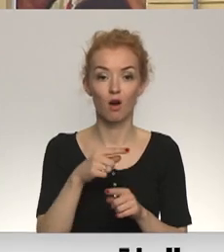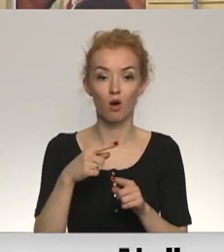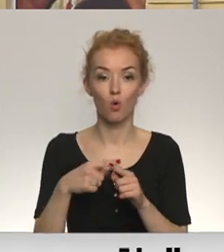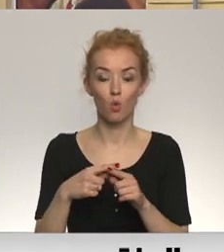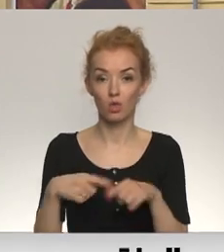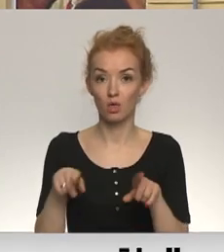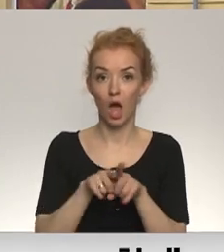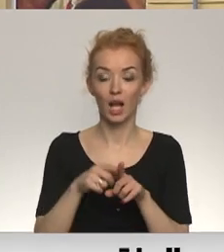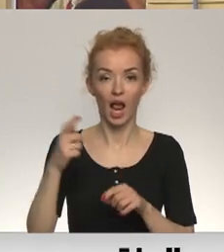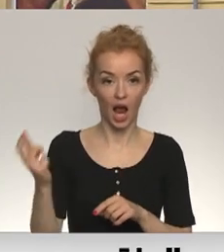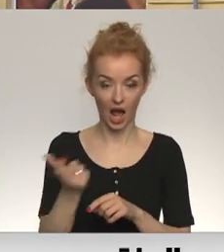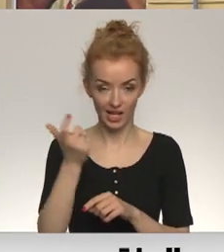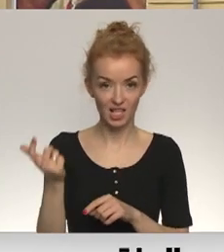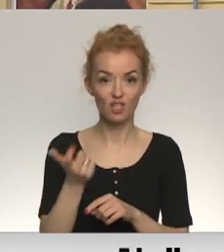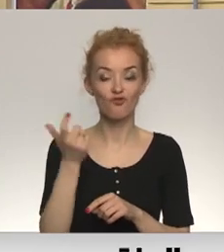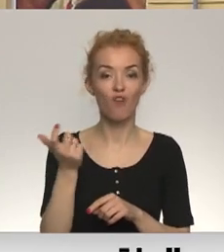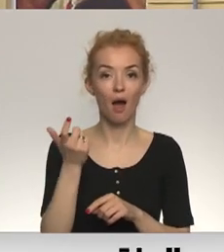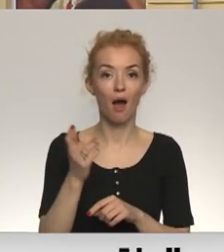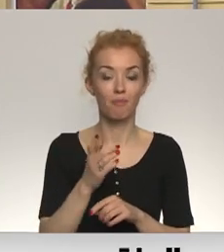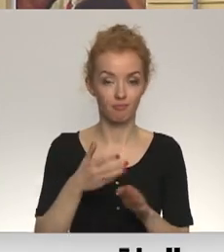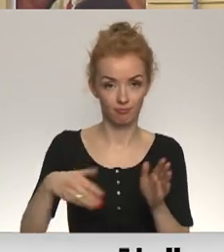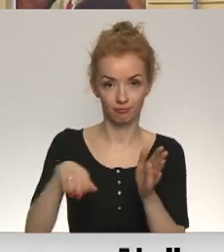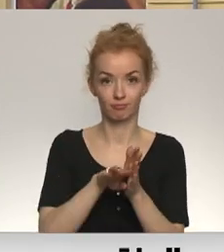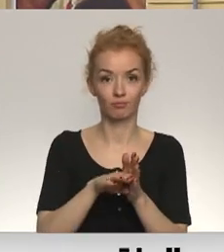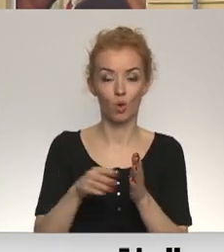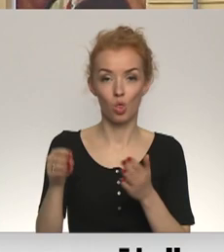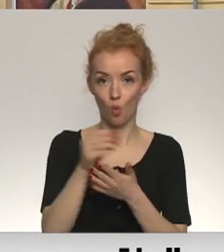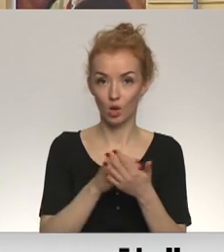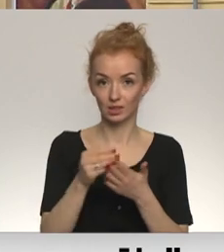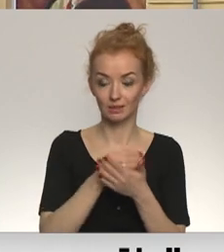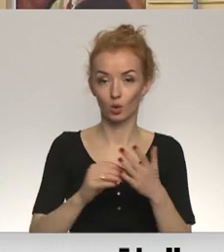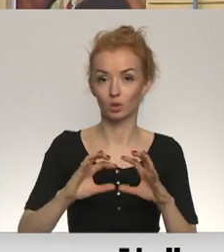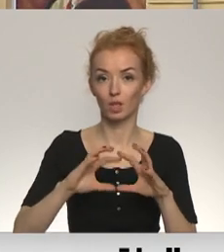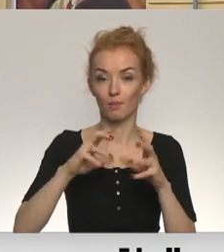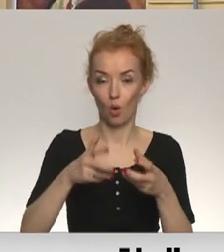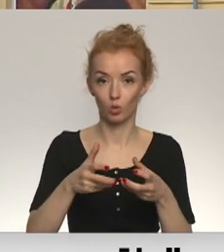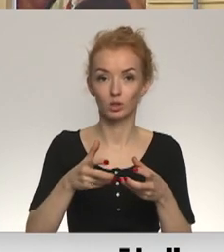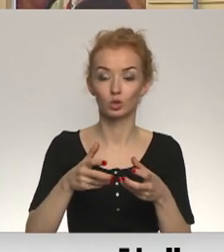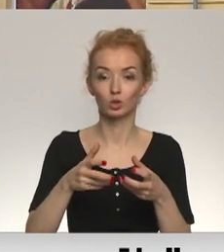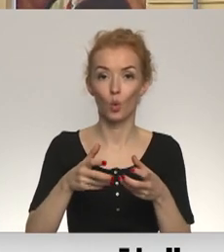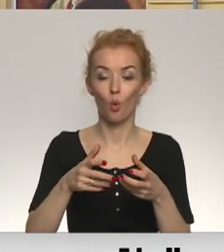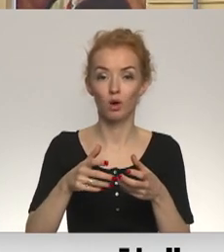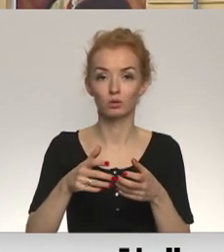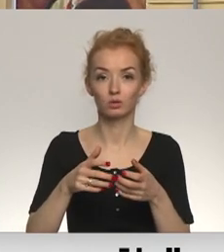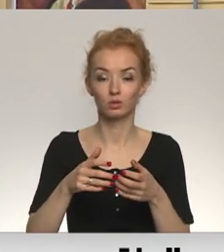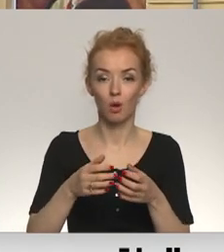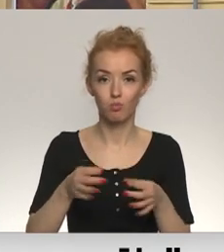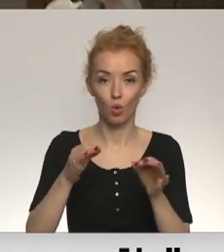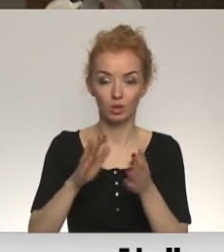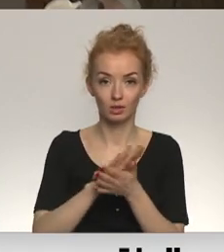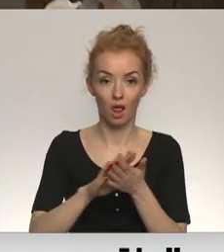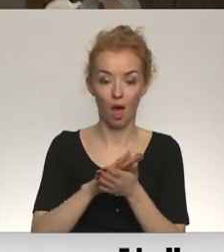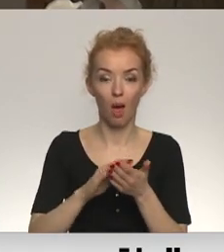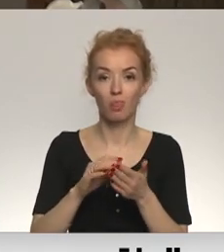un arī Harkivā ir piedalījies nozīmīgos starptautiskos porcelāna mākslas